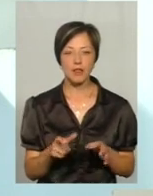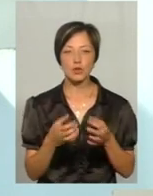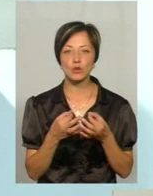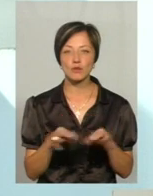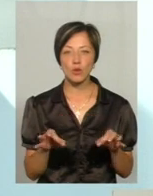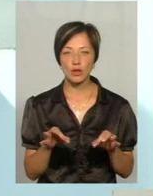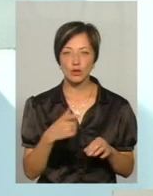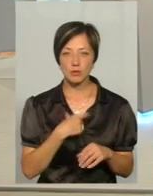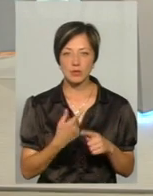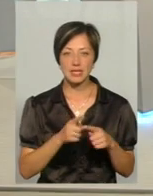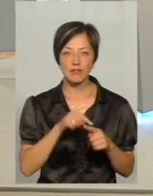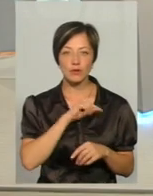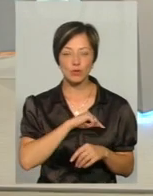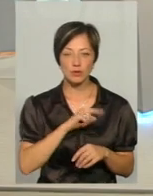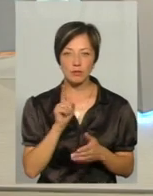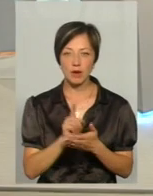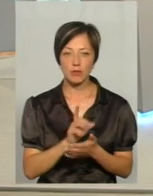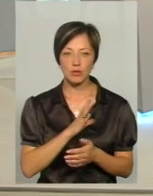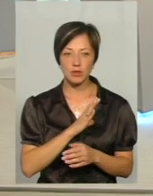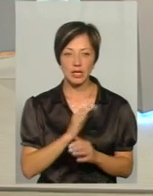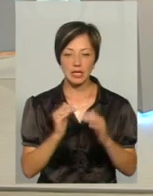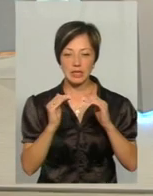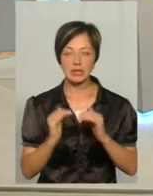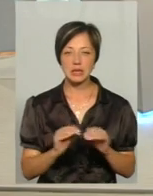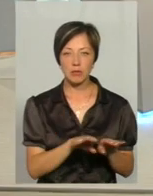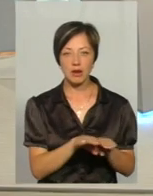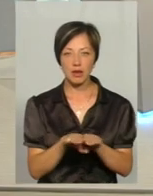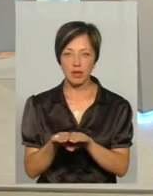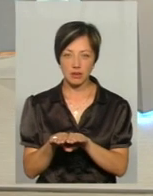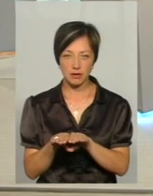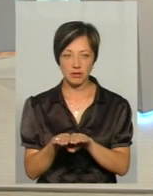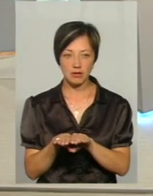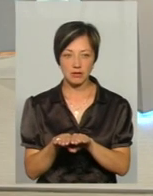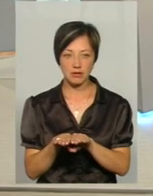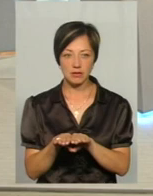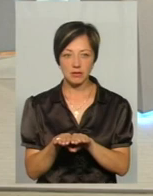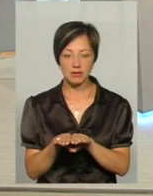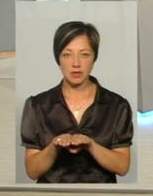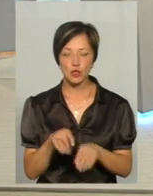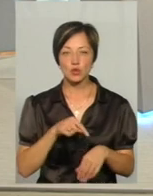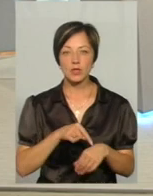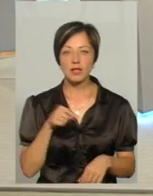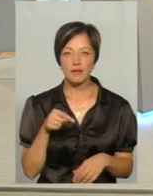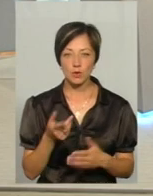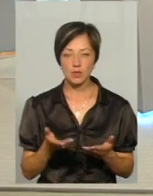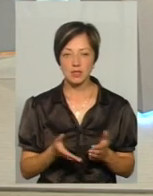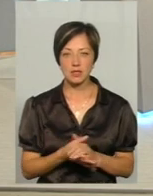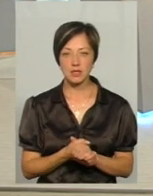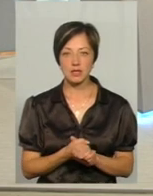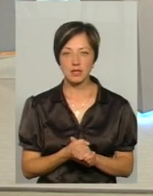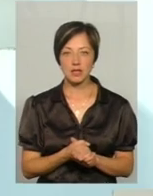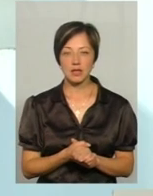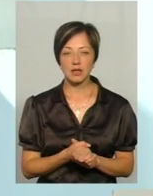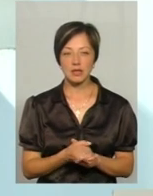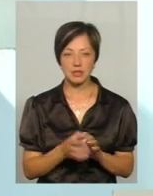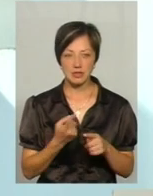це внутрішньо. Тобто це має бути низький бар'єр саме, ну, якоїсь чутливості, емпатійності.